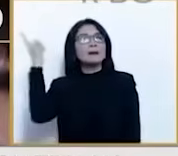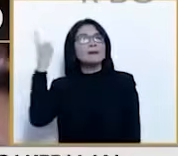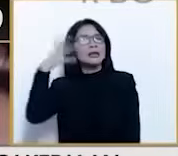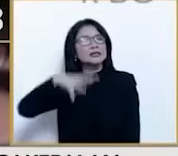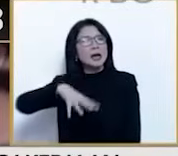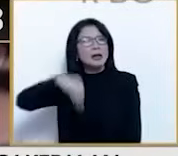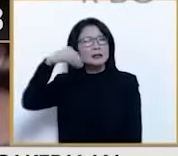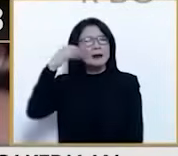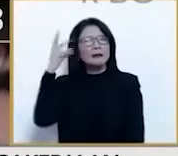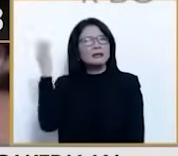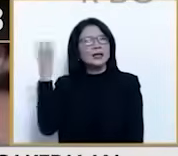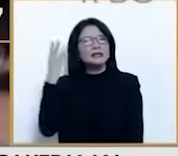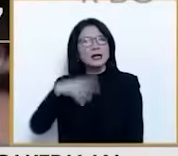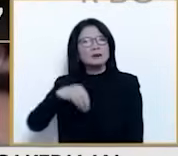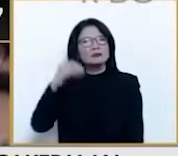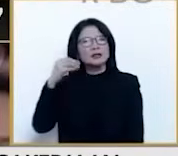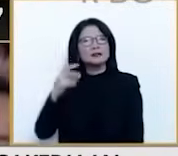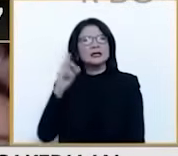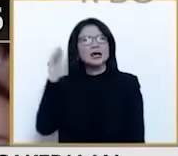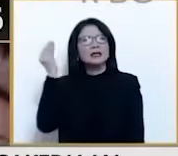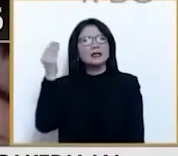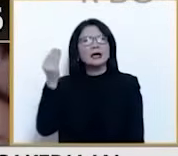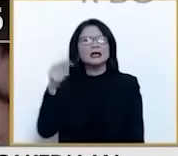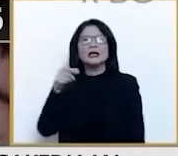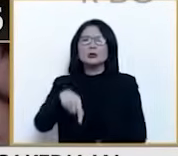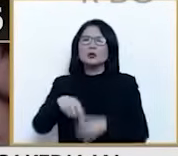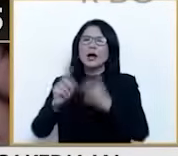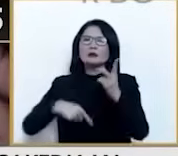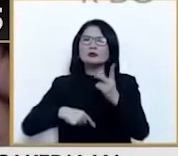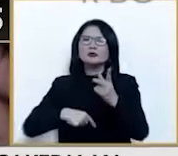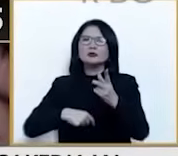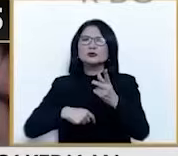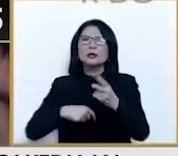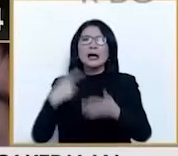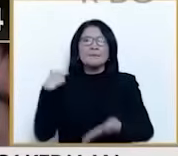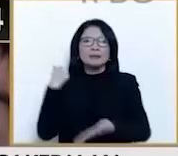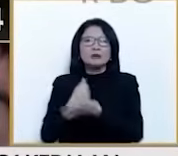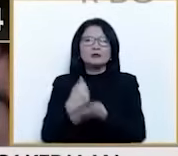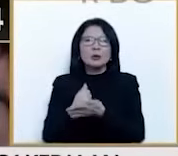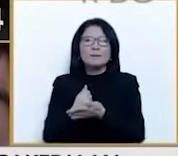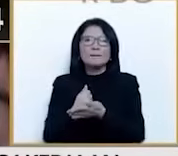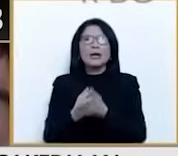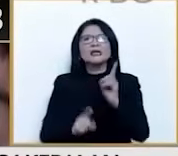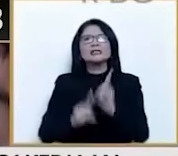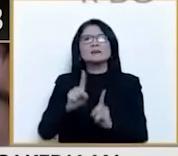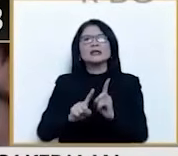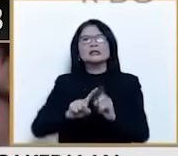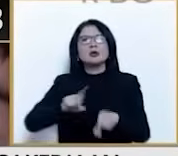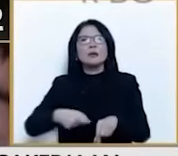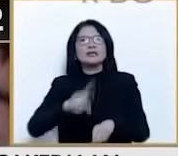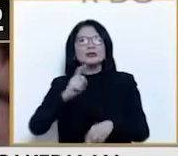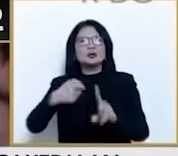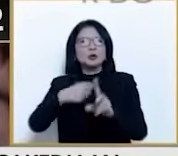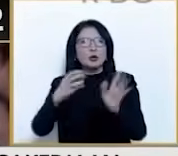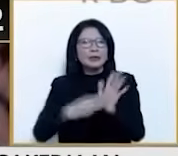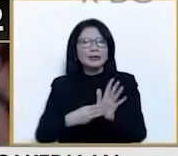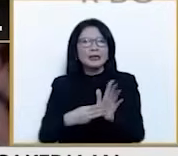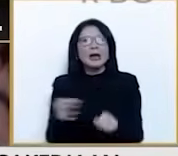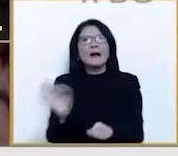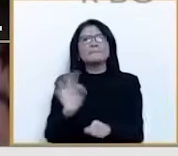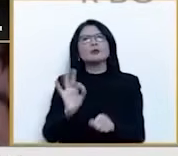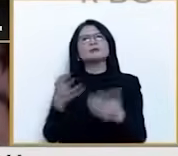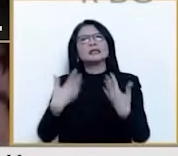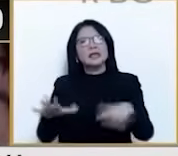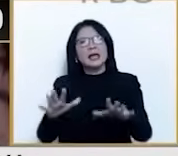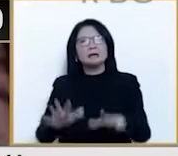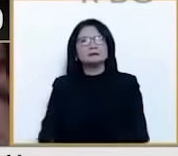Jakarta sekarang ini harus bertanggung jawab kurang lebih 11,1 km yang belum